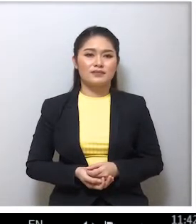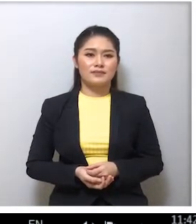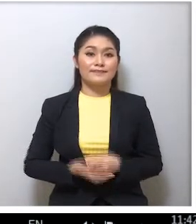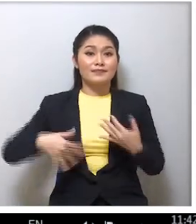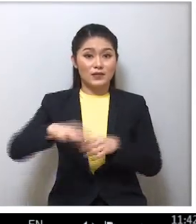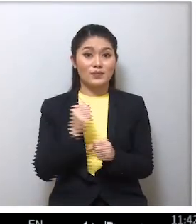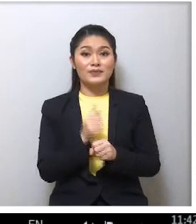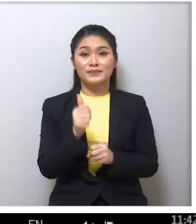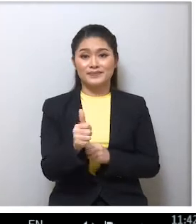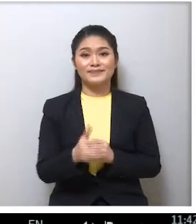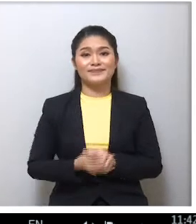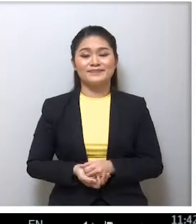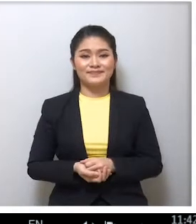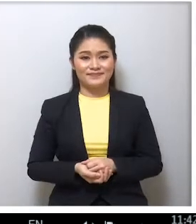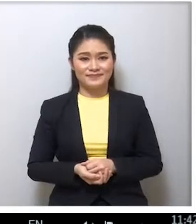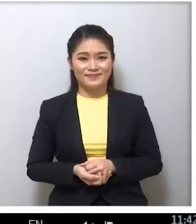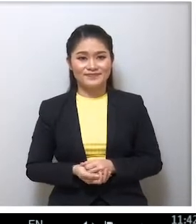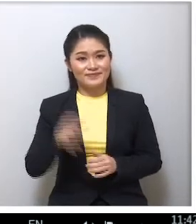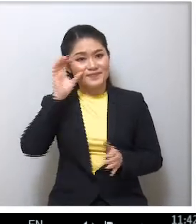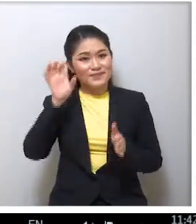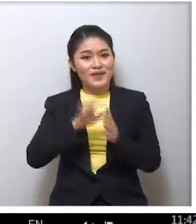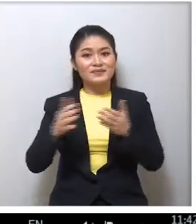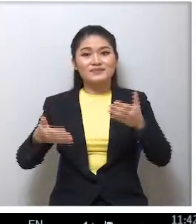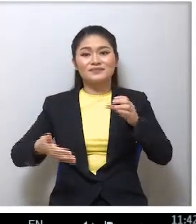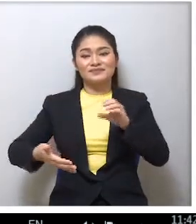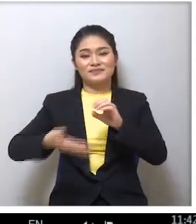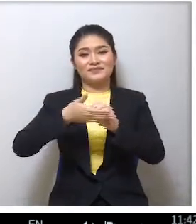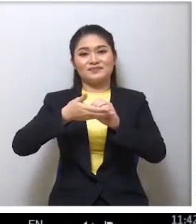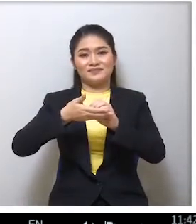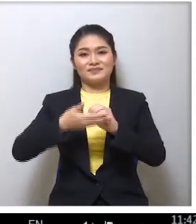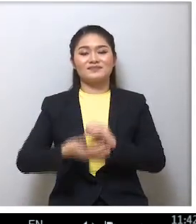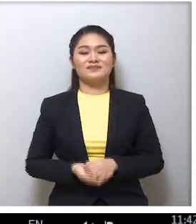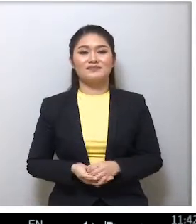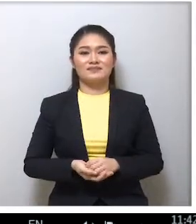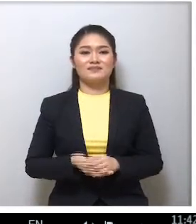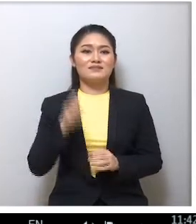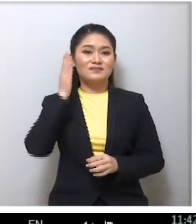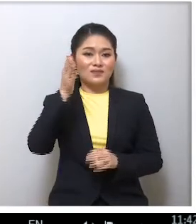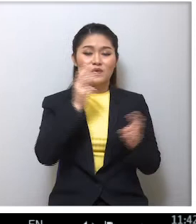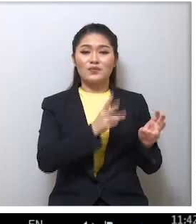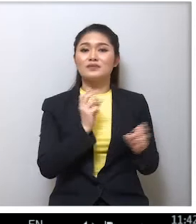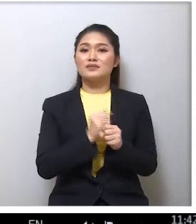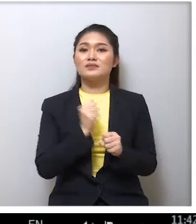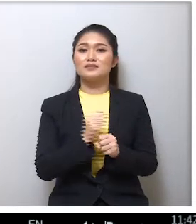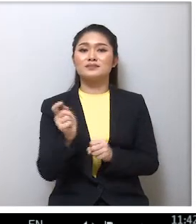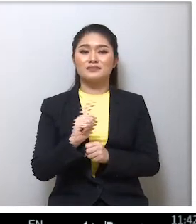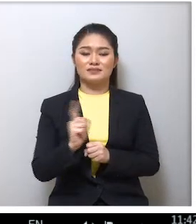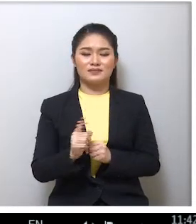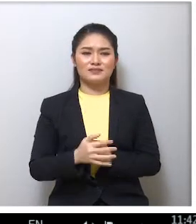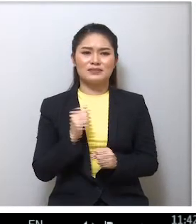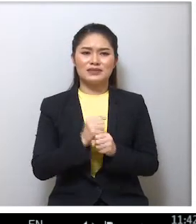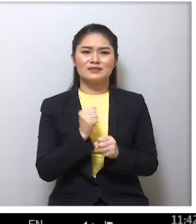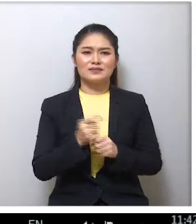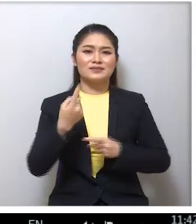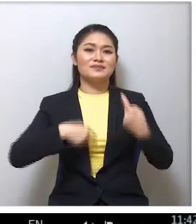ทุกคนทำได้ใช่ไหมเอาภาพเข้ามาแมปหลังจากนี้กระบวนการก็ทำแอ